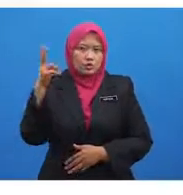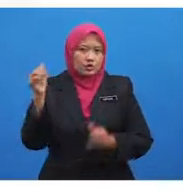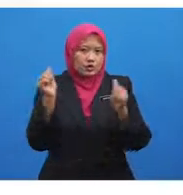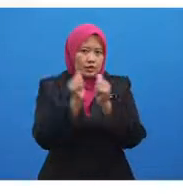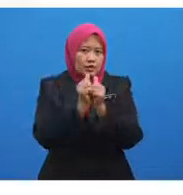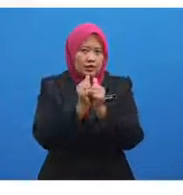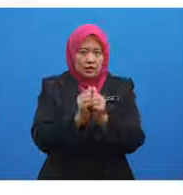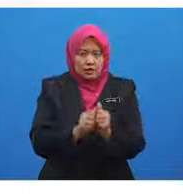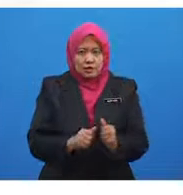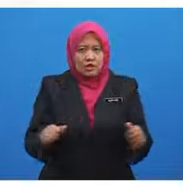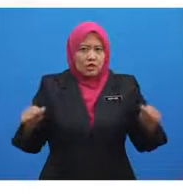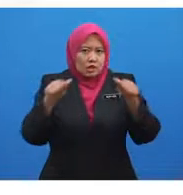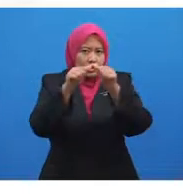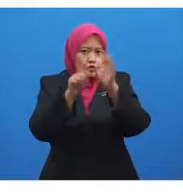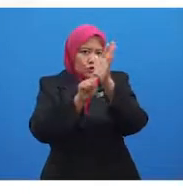12 dengan anjung tinggi,